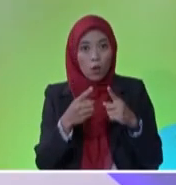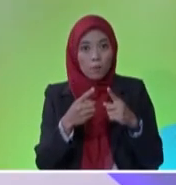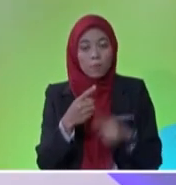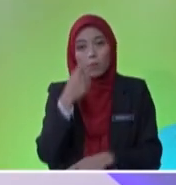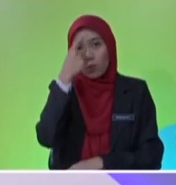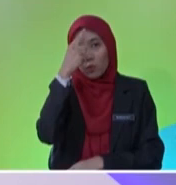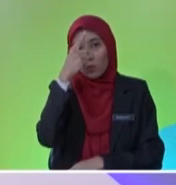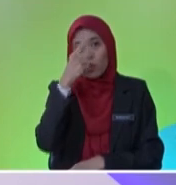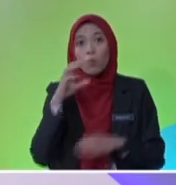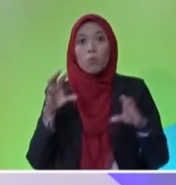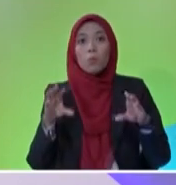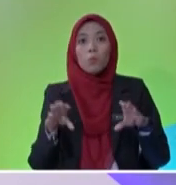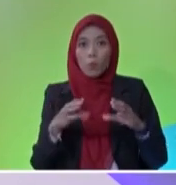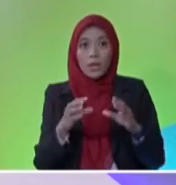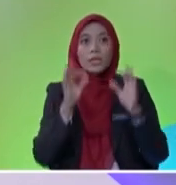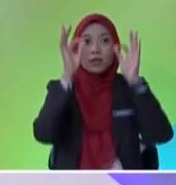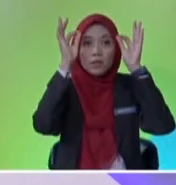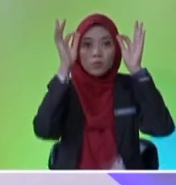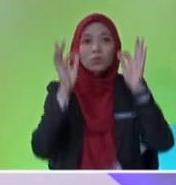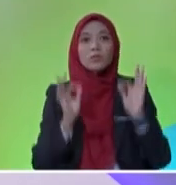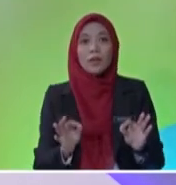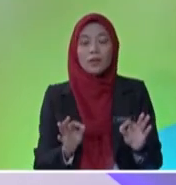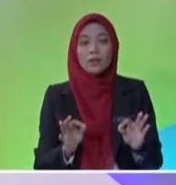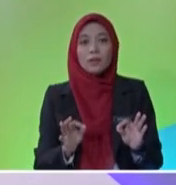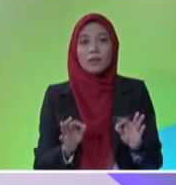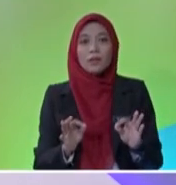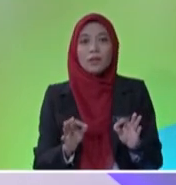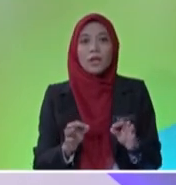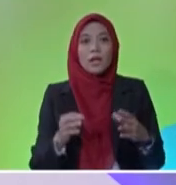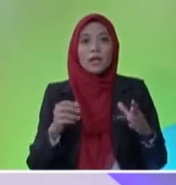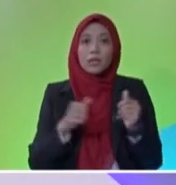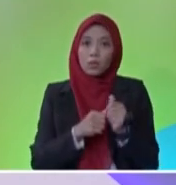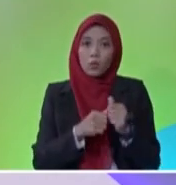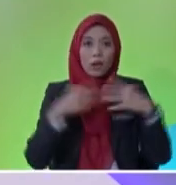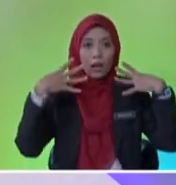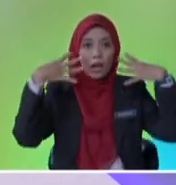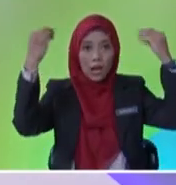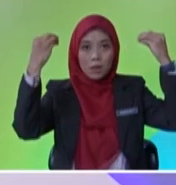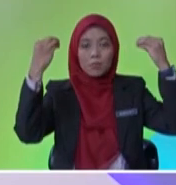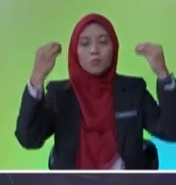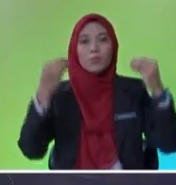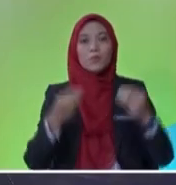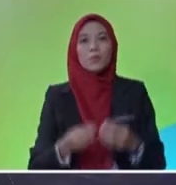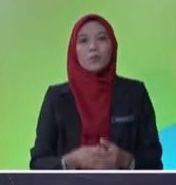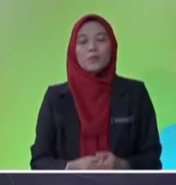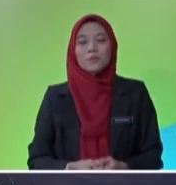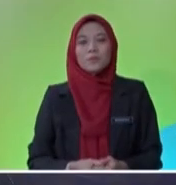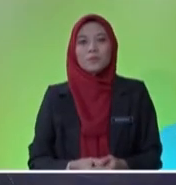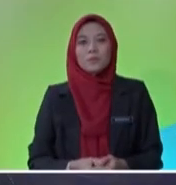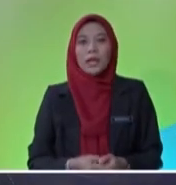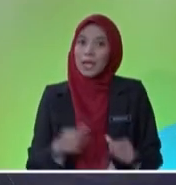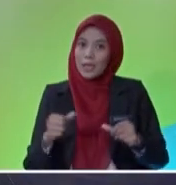rumusan dan keputusan berdasarkan sirip yang dipilih menarik